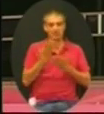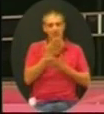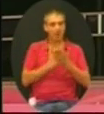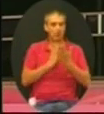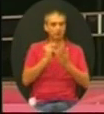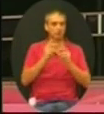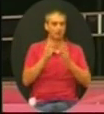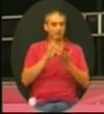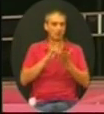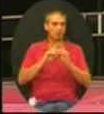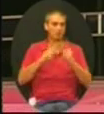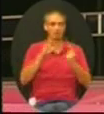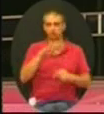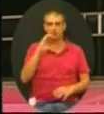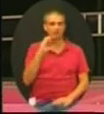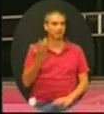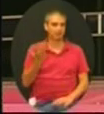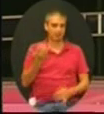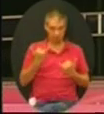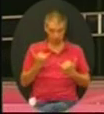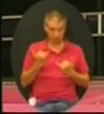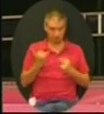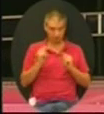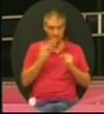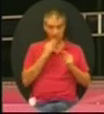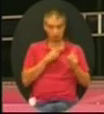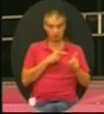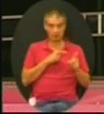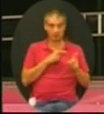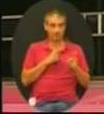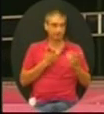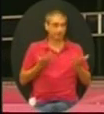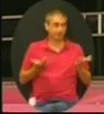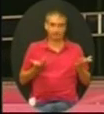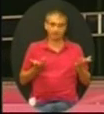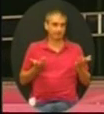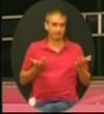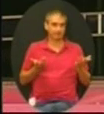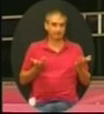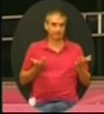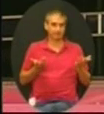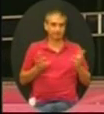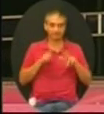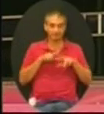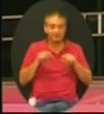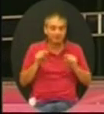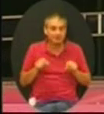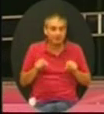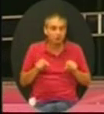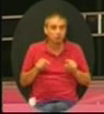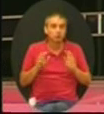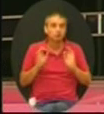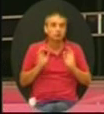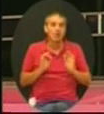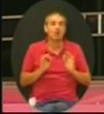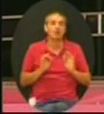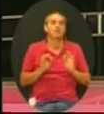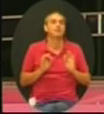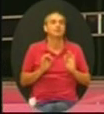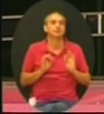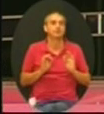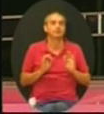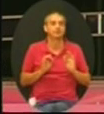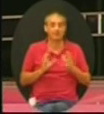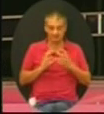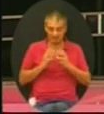אחרים בשטחי C. אז עכשיו הגעתי לירושלים. לכן אמרתי לך, המציאות של